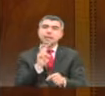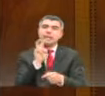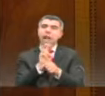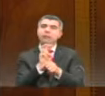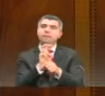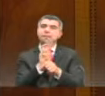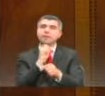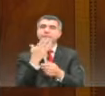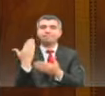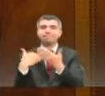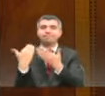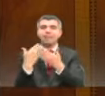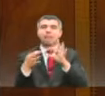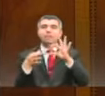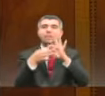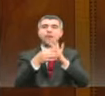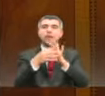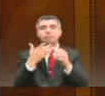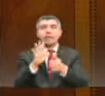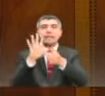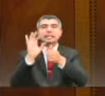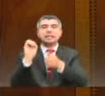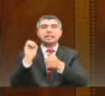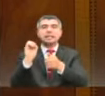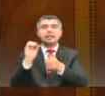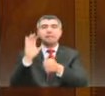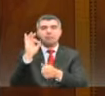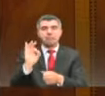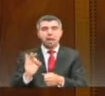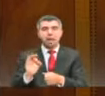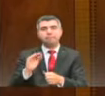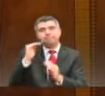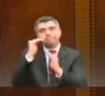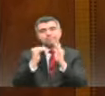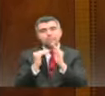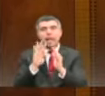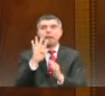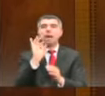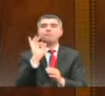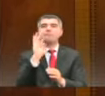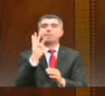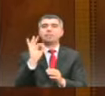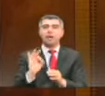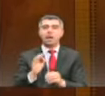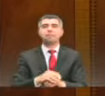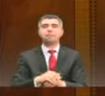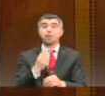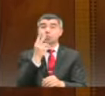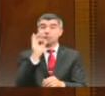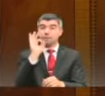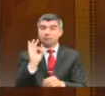للناتج الداخلي الخام أقل من 60% وهي حالياً 64%. نسبة التضخم أقل من